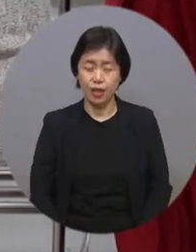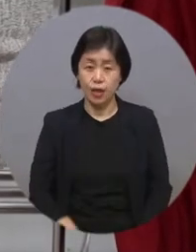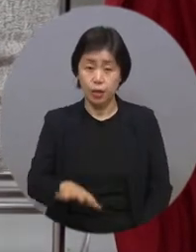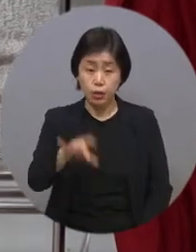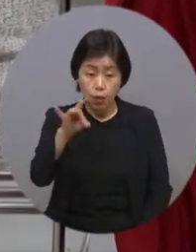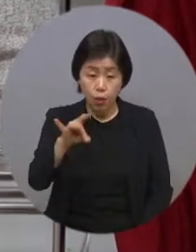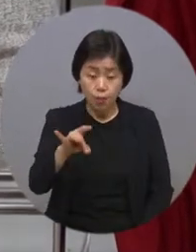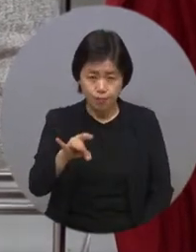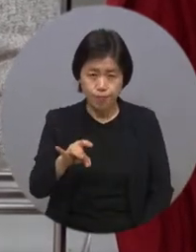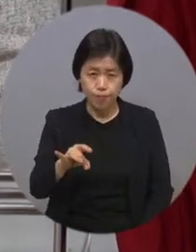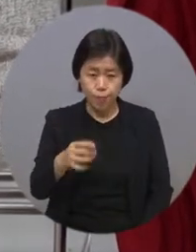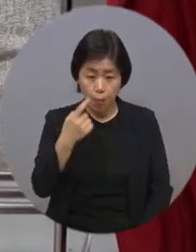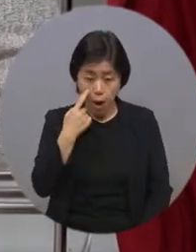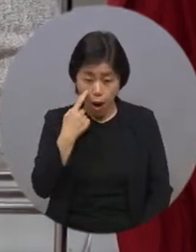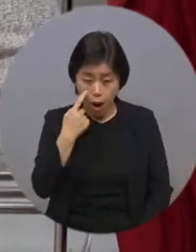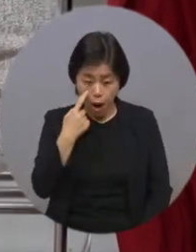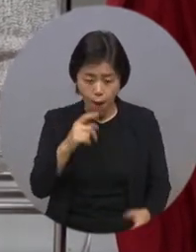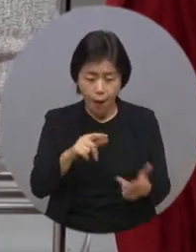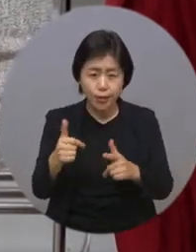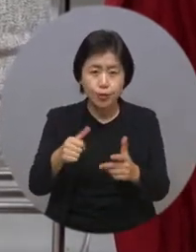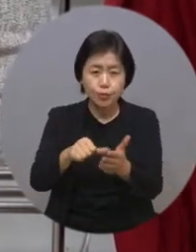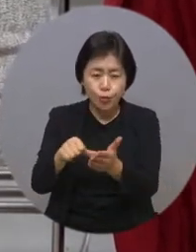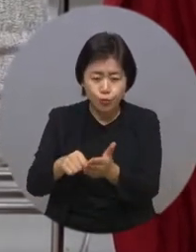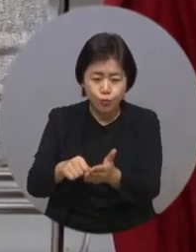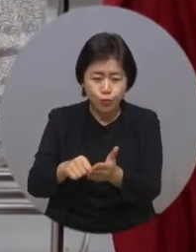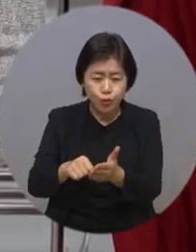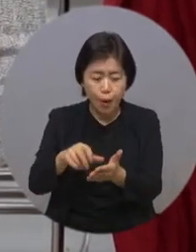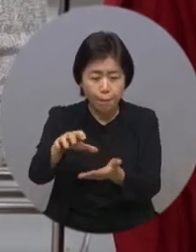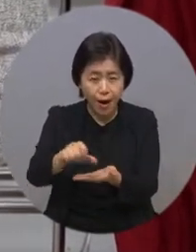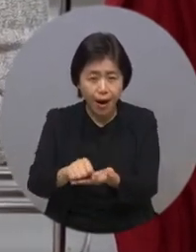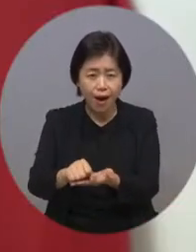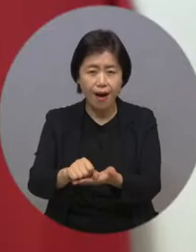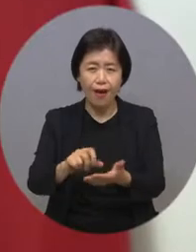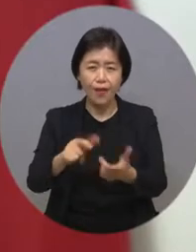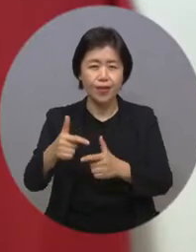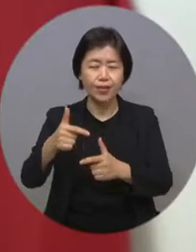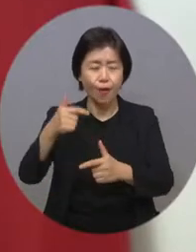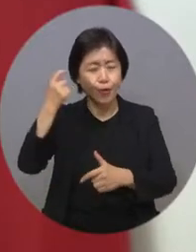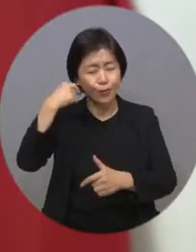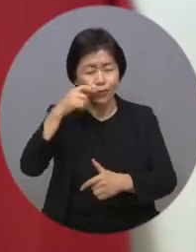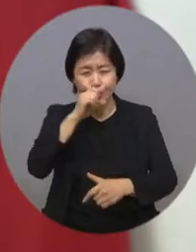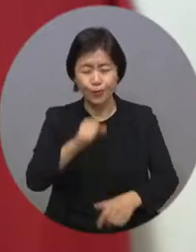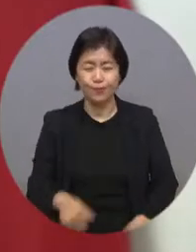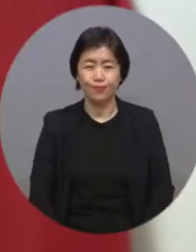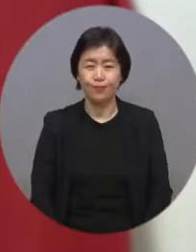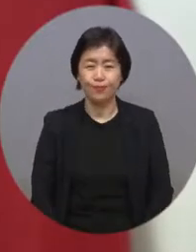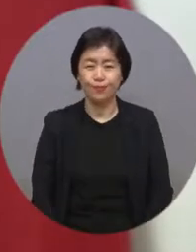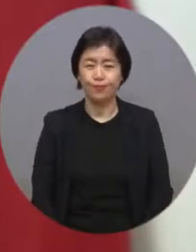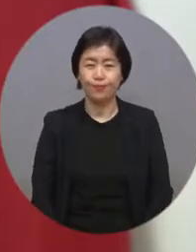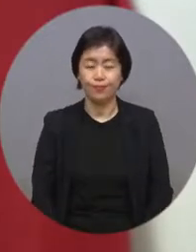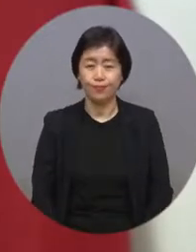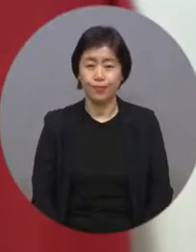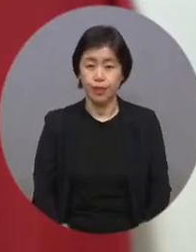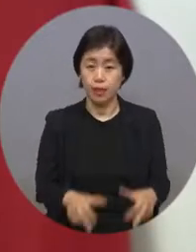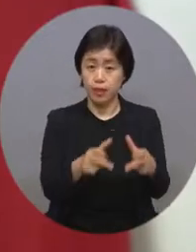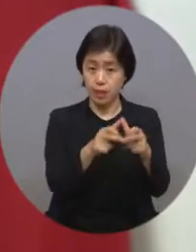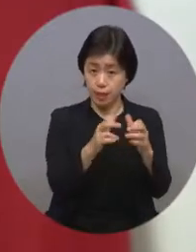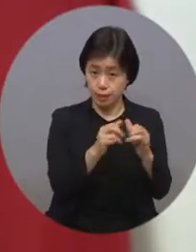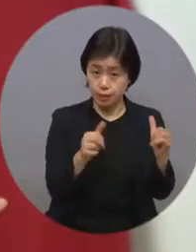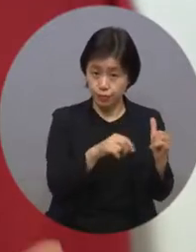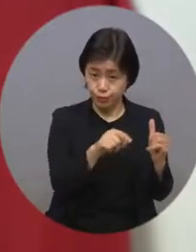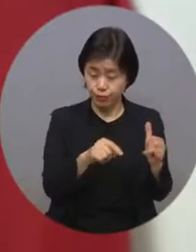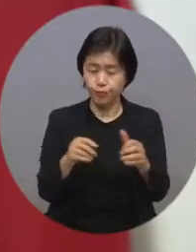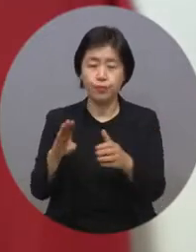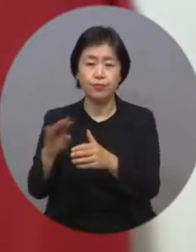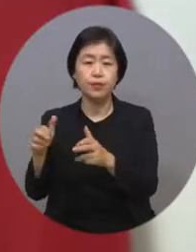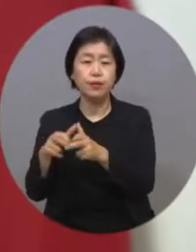도구들도 써보고 네. 하다 보니까 그런 걸 좀 많이 좋아하고 즐거워 하시더라고요. 그러면 아무래도 이제 장애사원분들 그리고